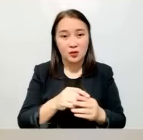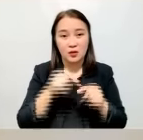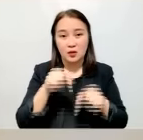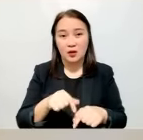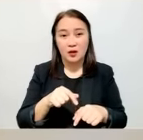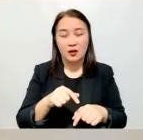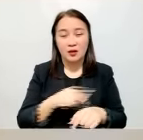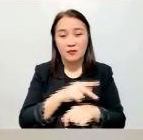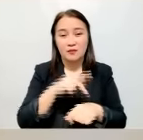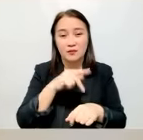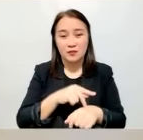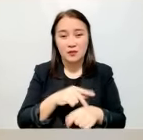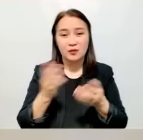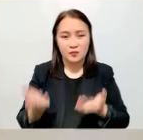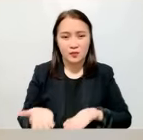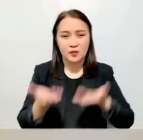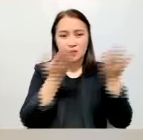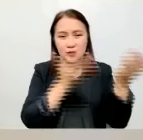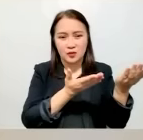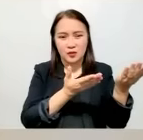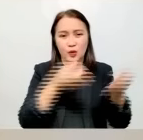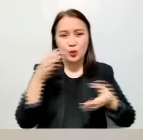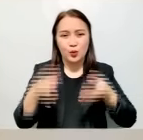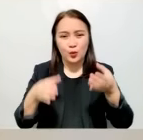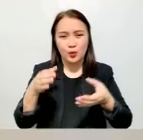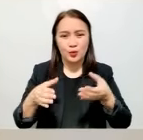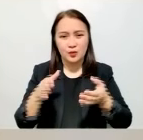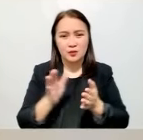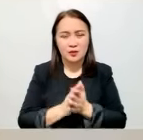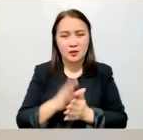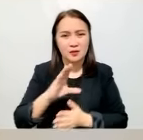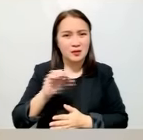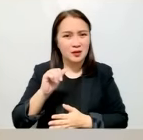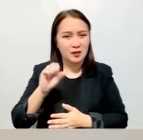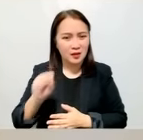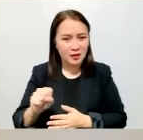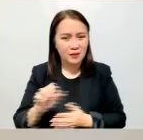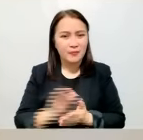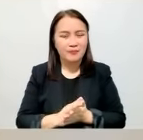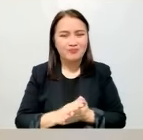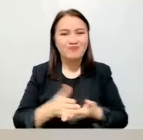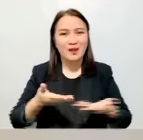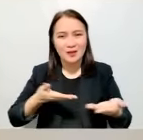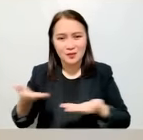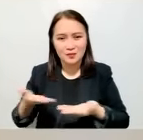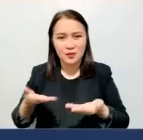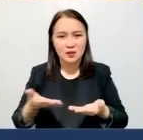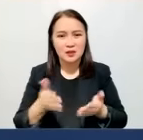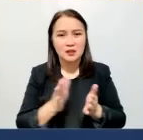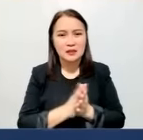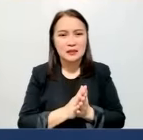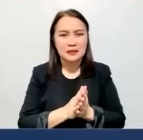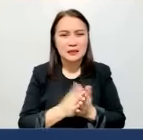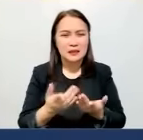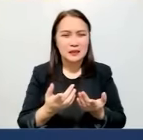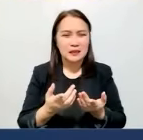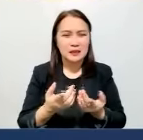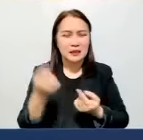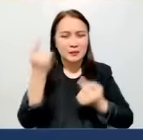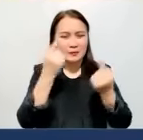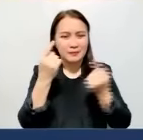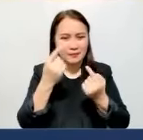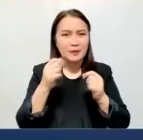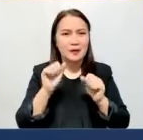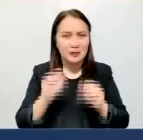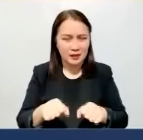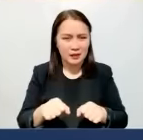for Sport ang issue. Ito mga kapatid, ang body na nagsisettle ng mga ganitong klaseng dispute. Isa sa mga maaaring mga